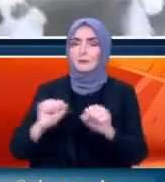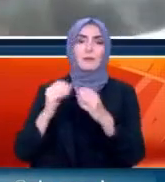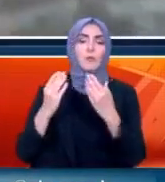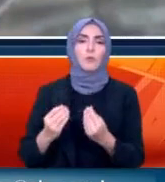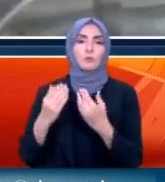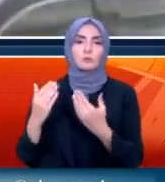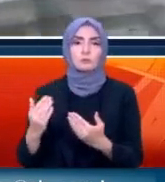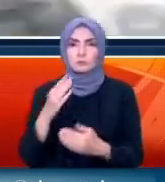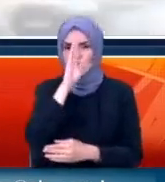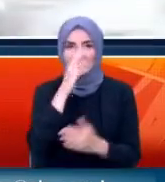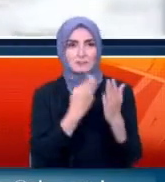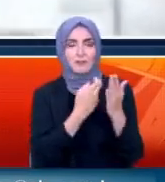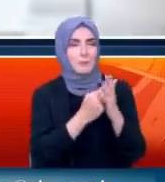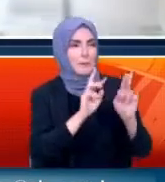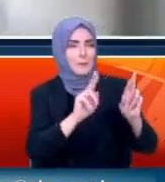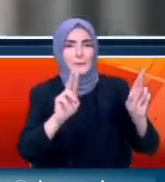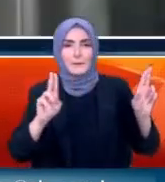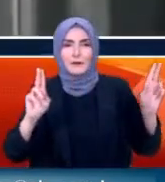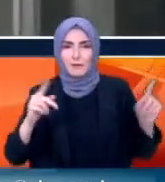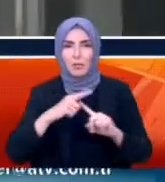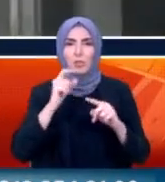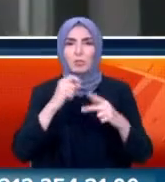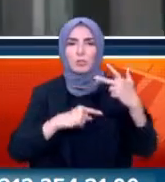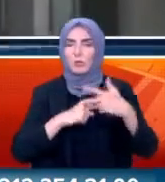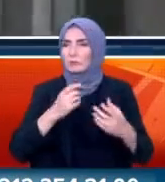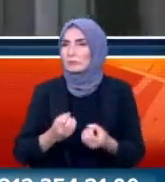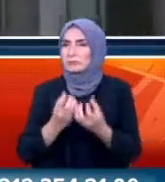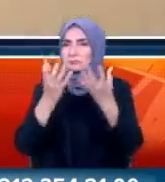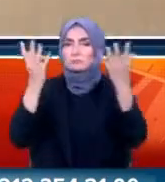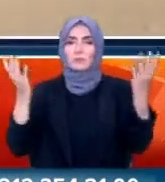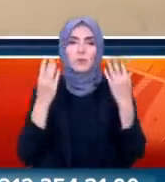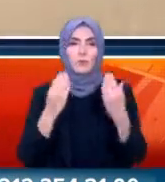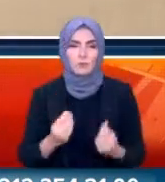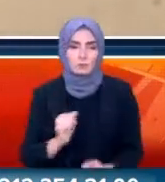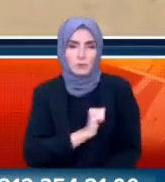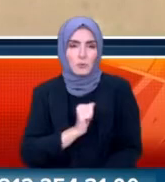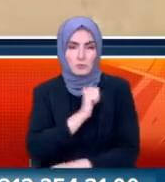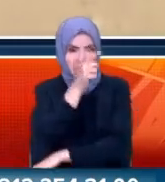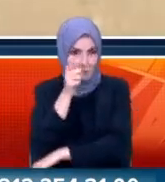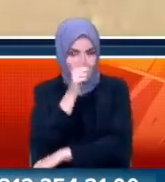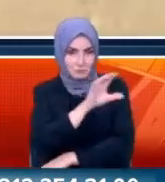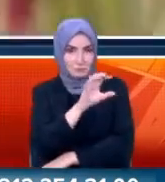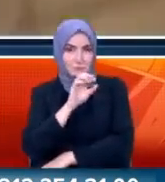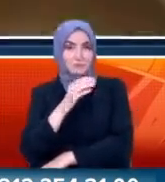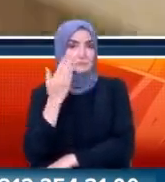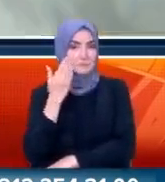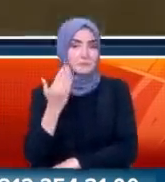Camlar kırıldı, ortalık toz bulutu içinde kaldı. O an yaşanan dehşet kameralara böyle yansıdı.